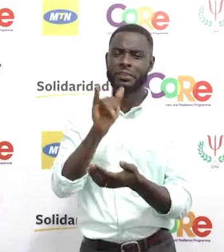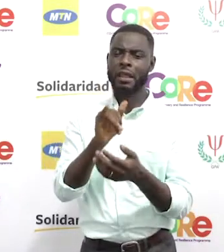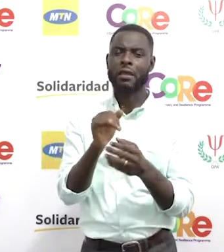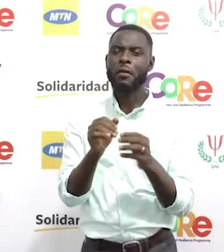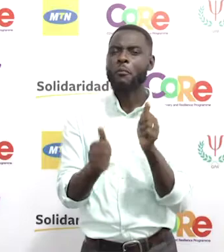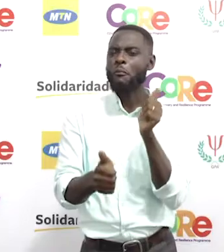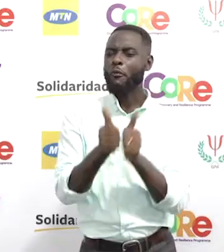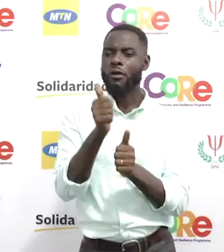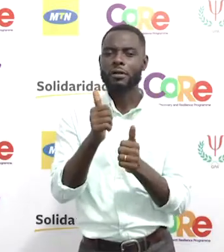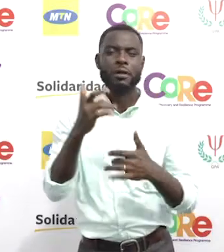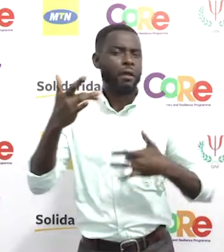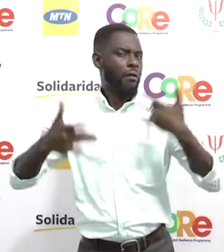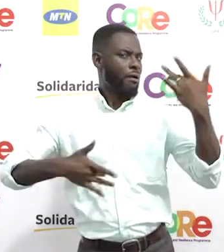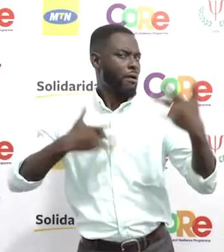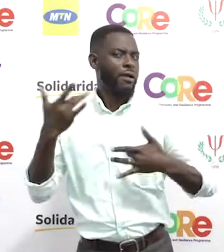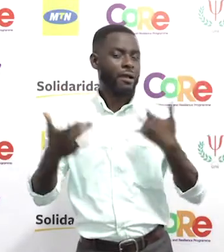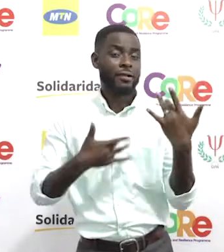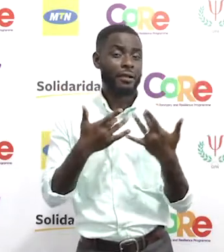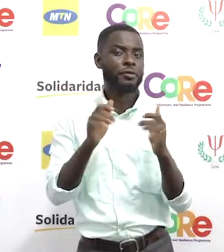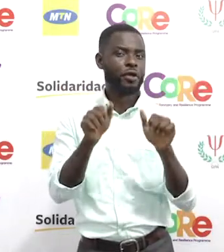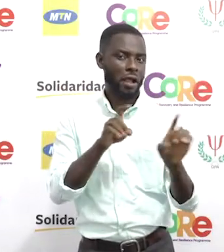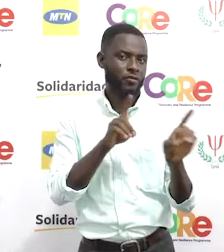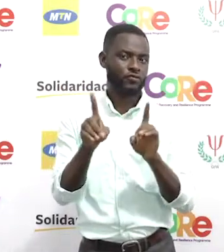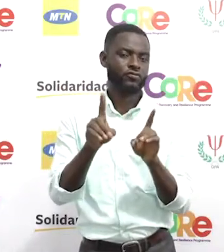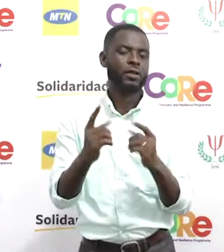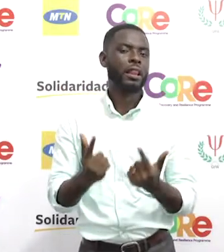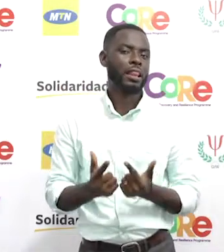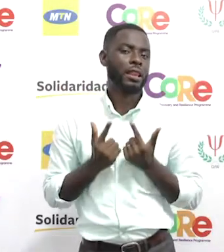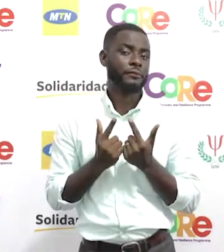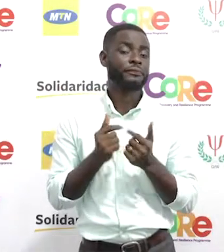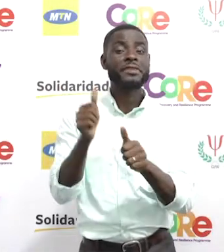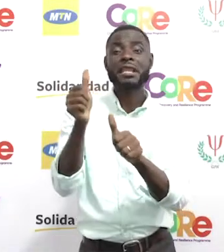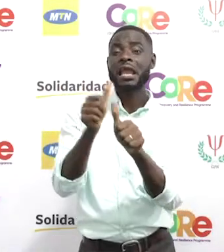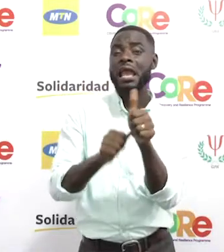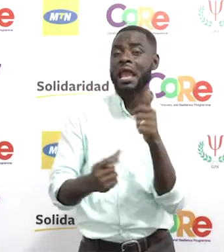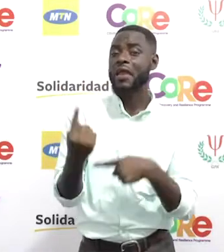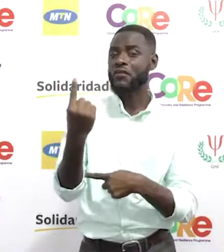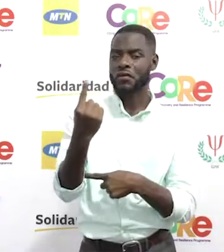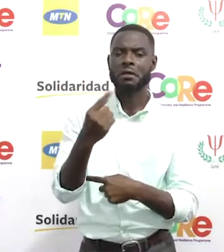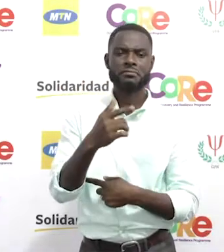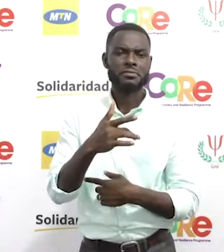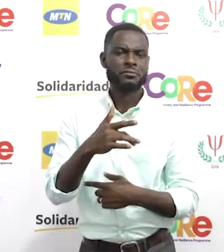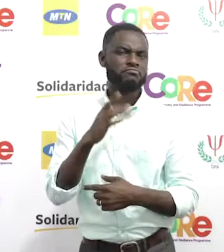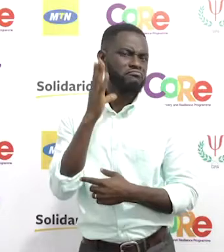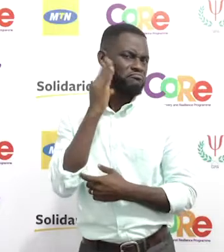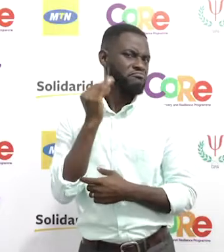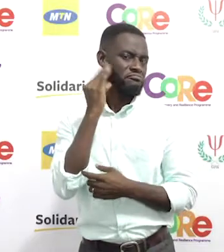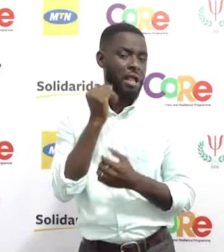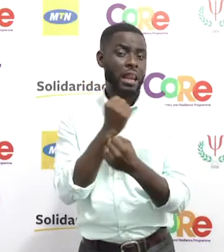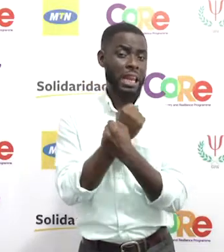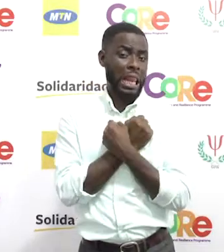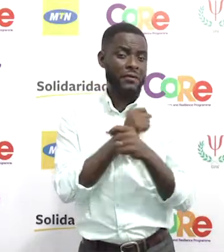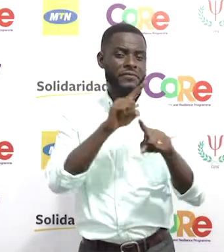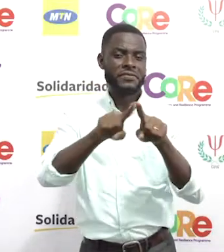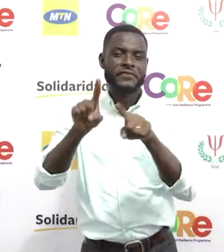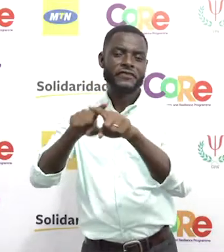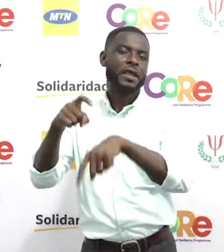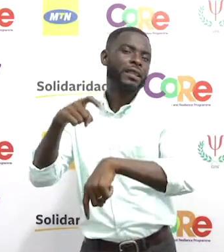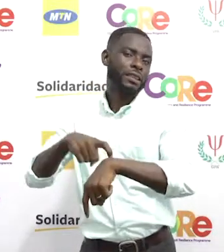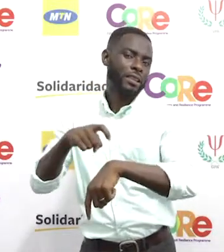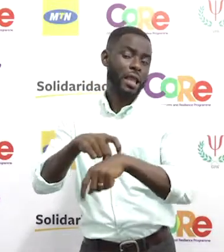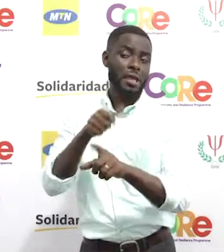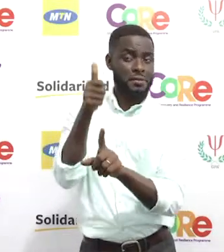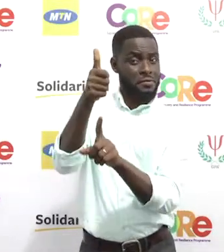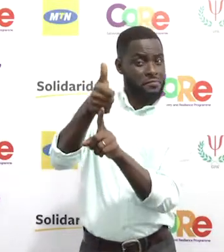ekome ni heyose na mojugban. Mofe mo na suomu nili ye beko kemlin ye amegbe